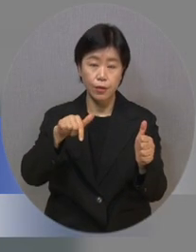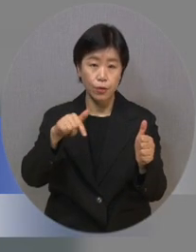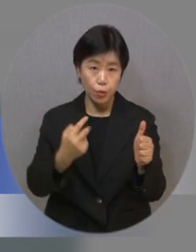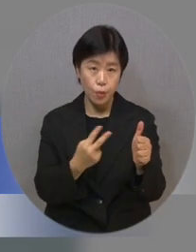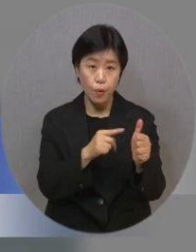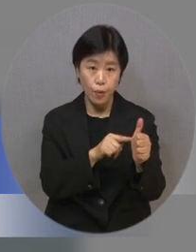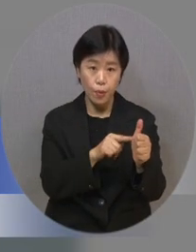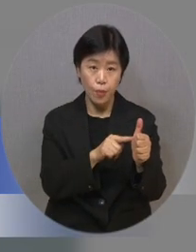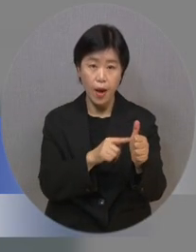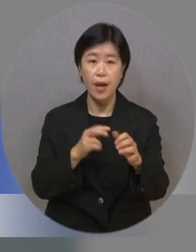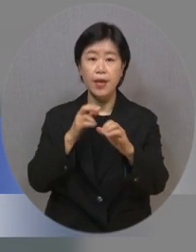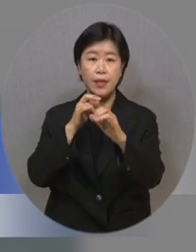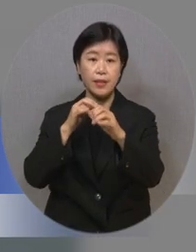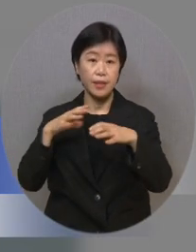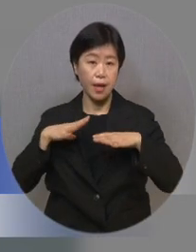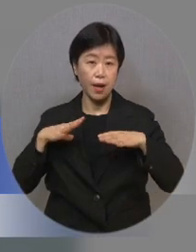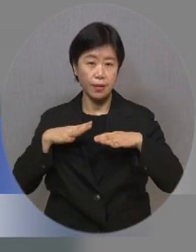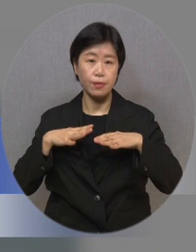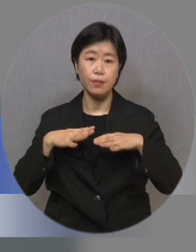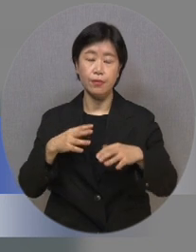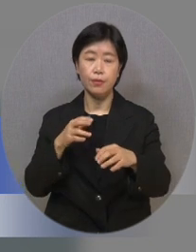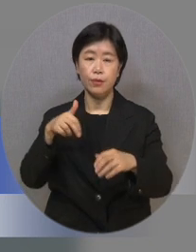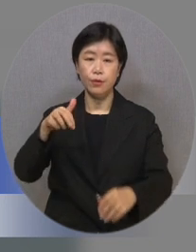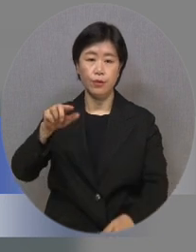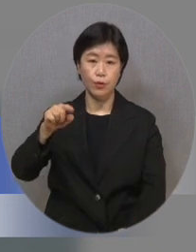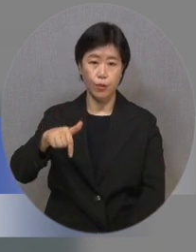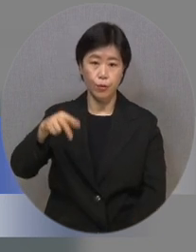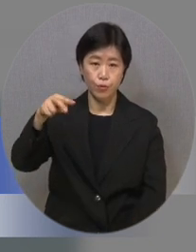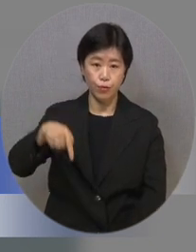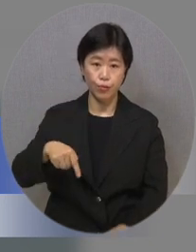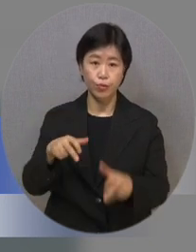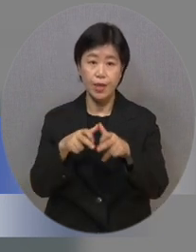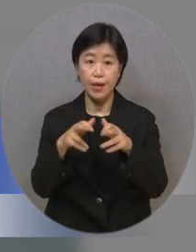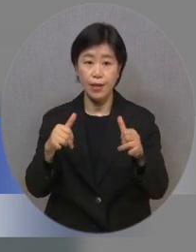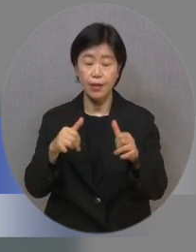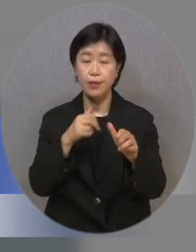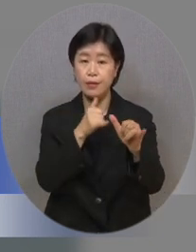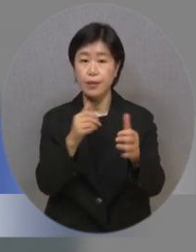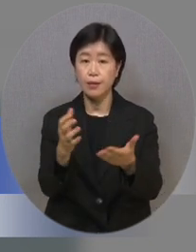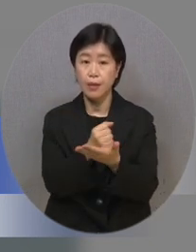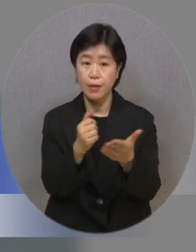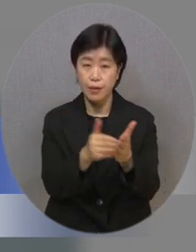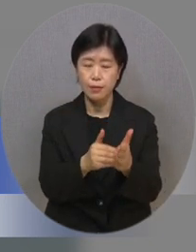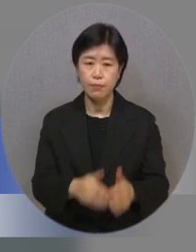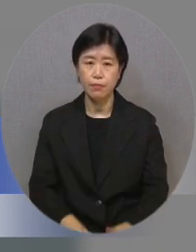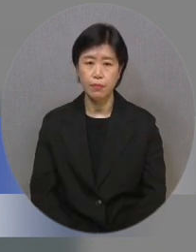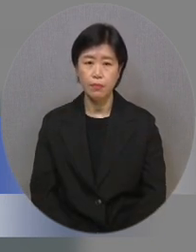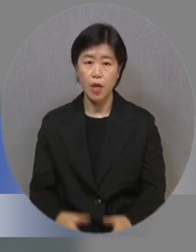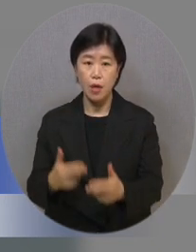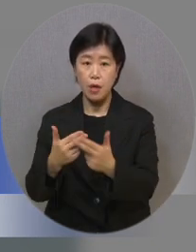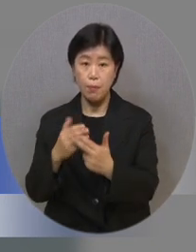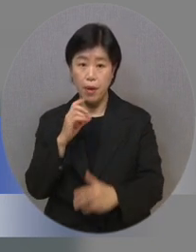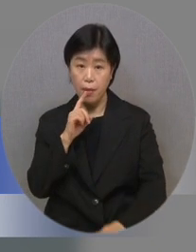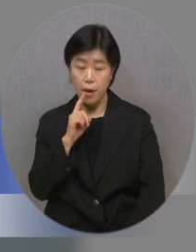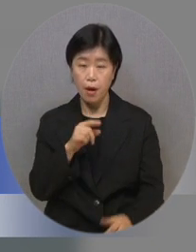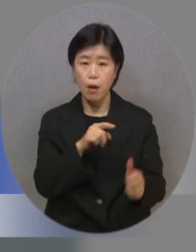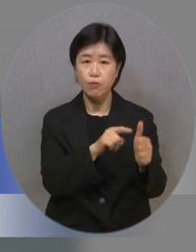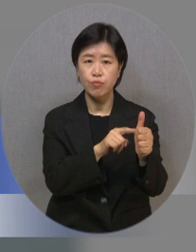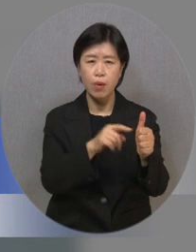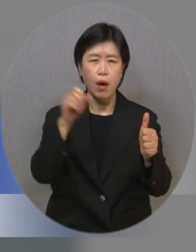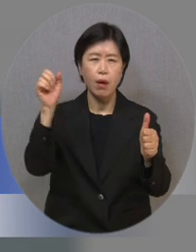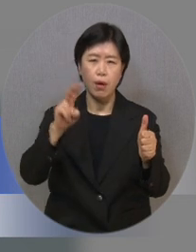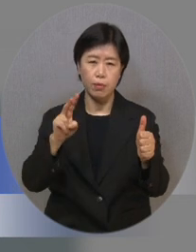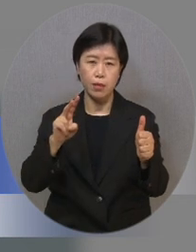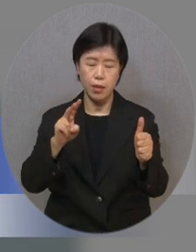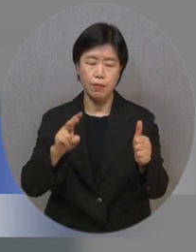자랑스러운 척수 장애인 상을 수상했습니다 협회는 신 주무관이 갑작스러운 사고로 인해 척수